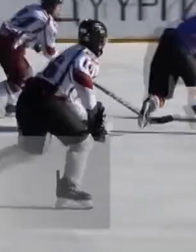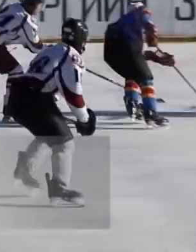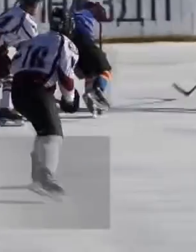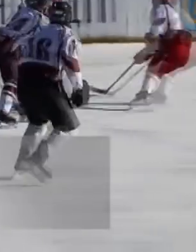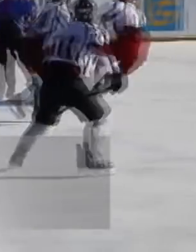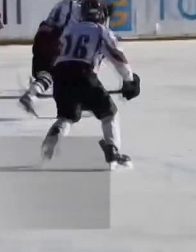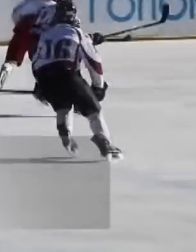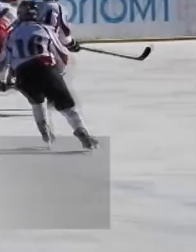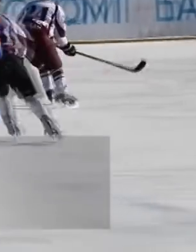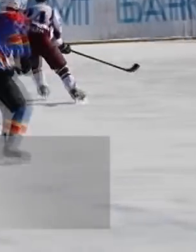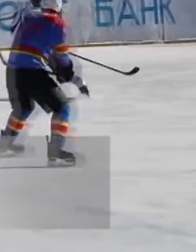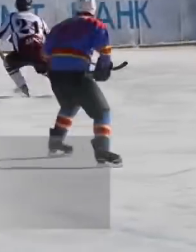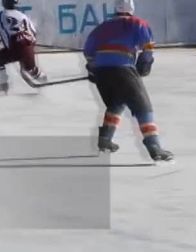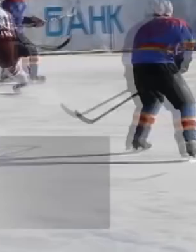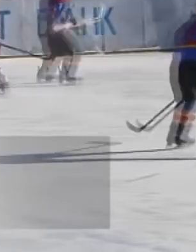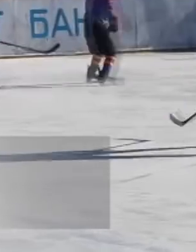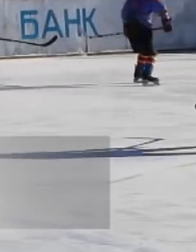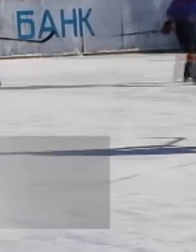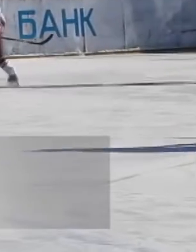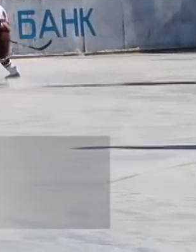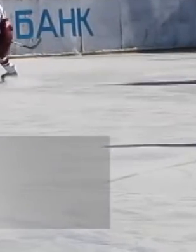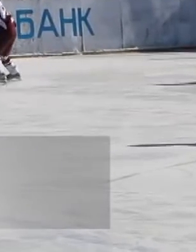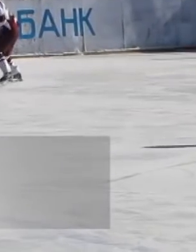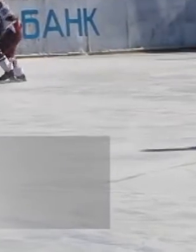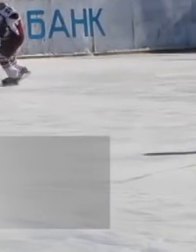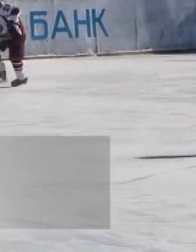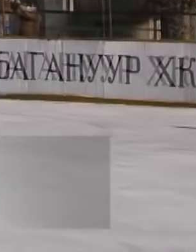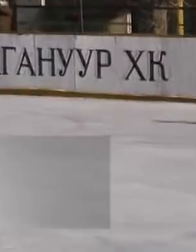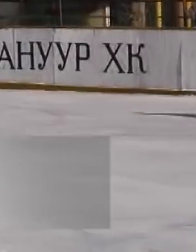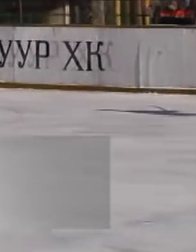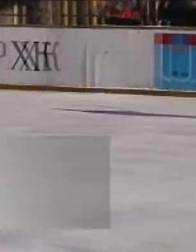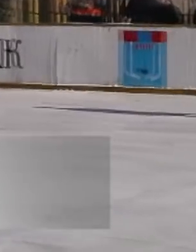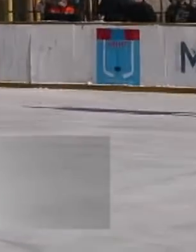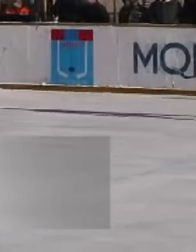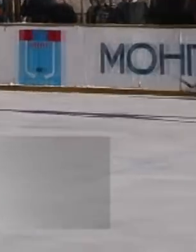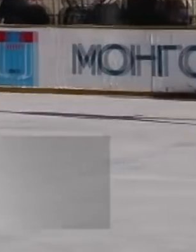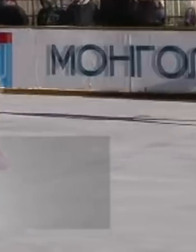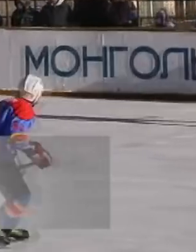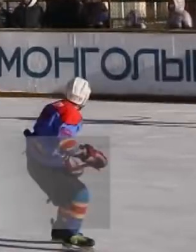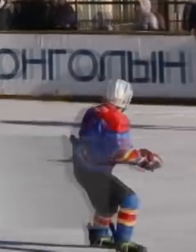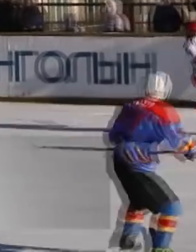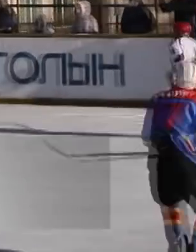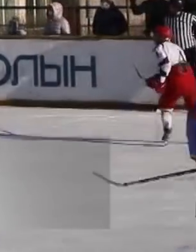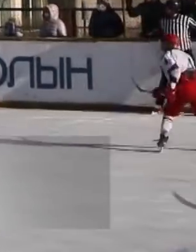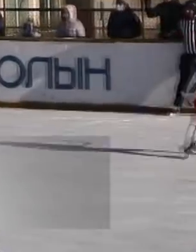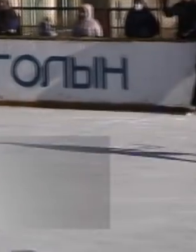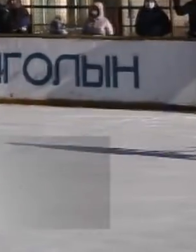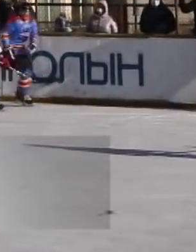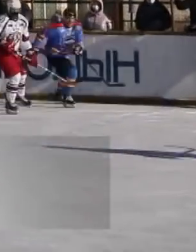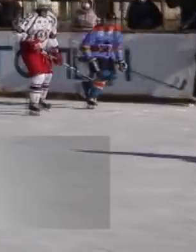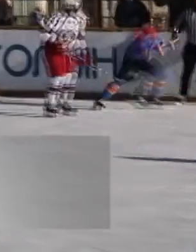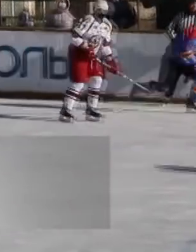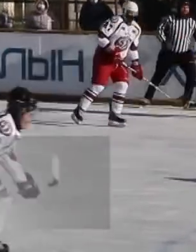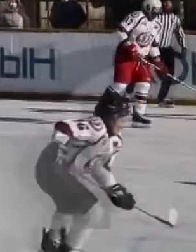баг дараалан 3 голыг цаг дуусах мөчөд өрсөлдөгч багийнхаа хаалганд хийсэн бөгөөд легионоор тоглогч Андрейгийн хувьд хожлын шайбыг эцсийн